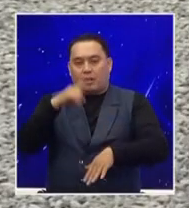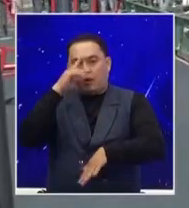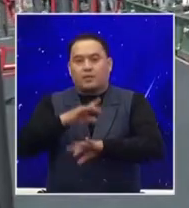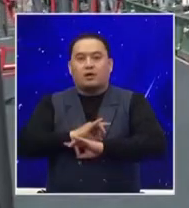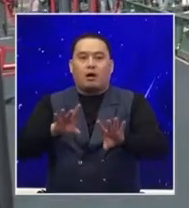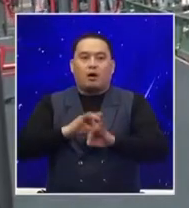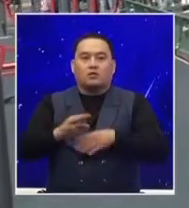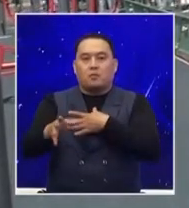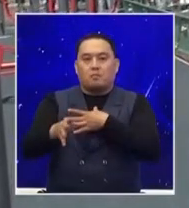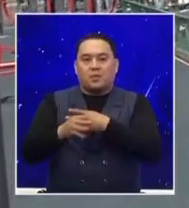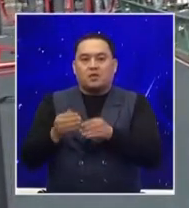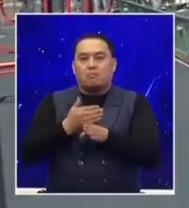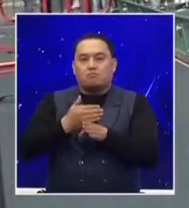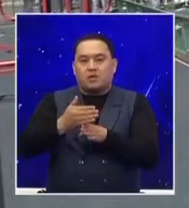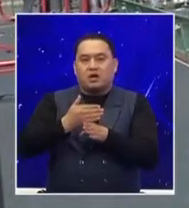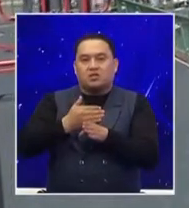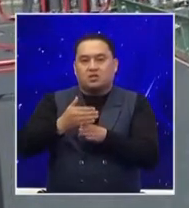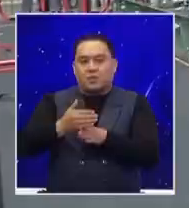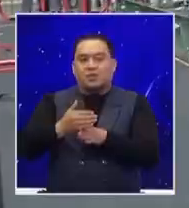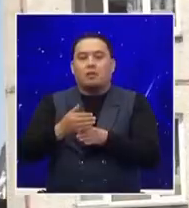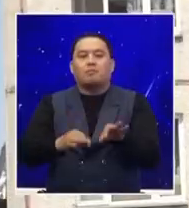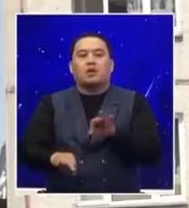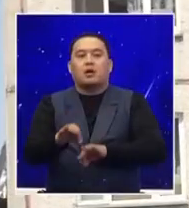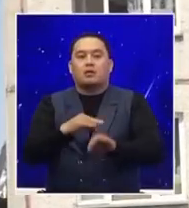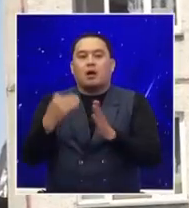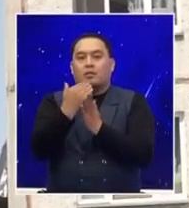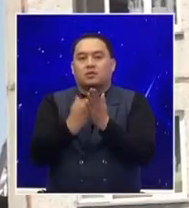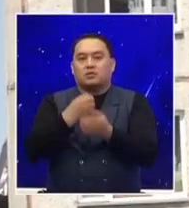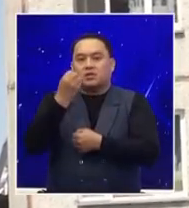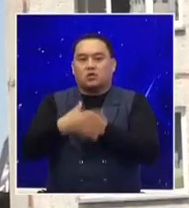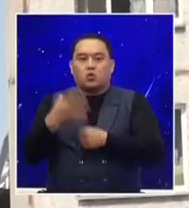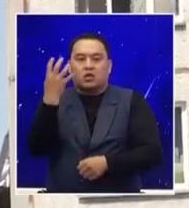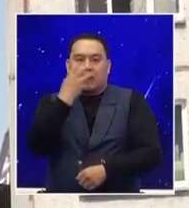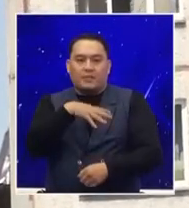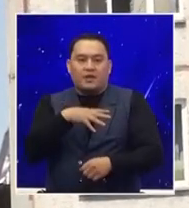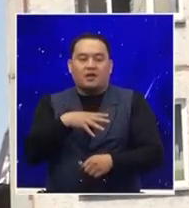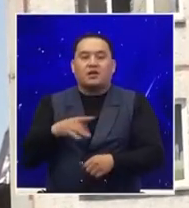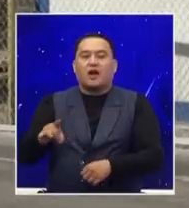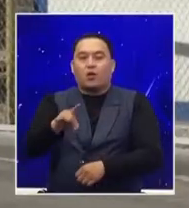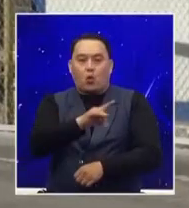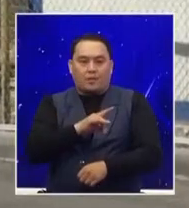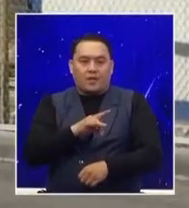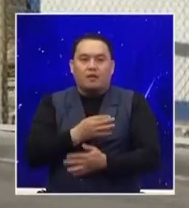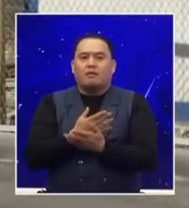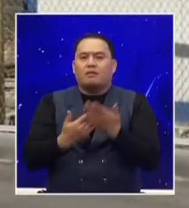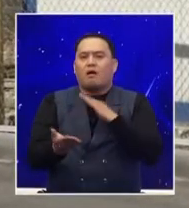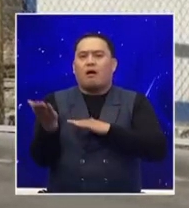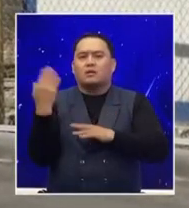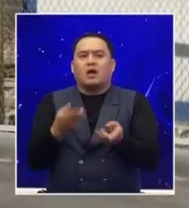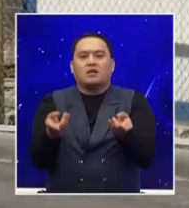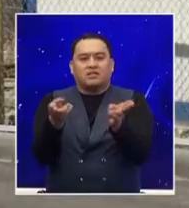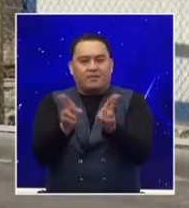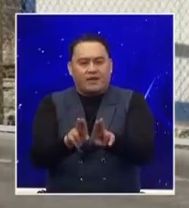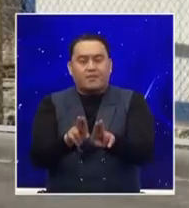региона. Вместе с тем, поэтапно в области реализуется программа обеспечения центральным теплом целых микрорайонов, некогда оставшихся